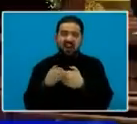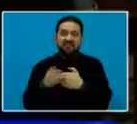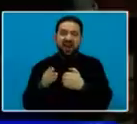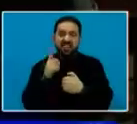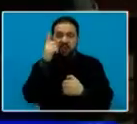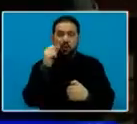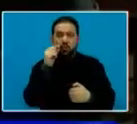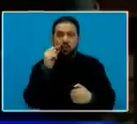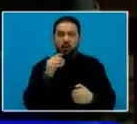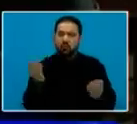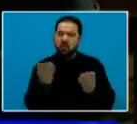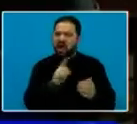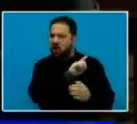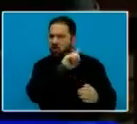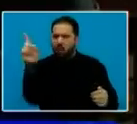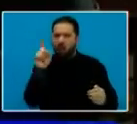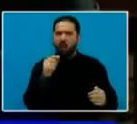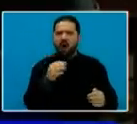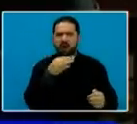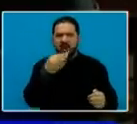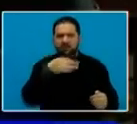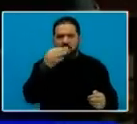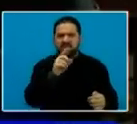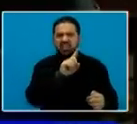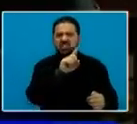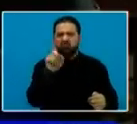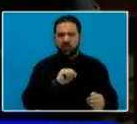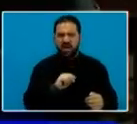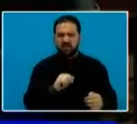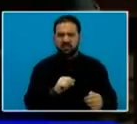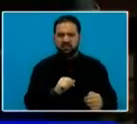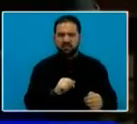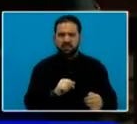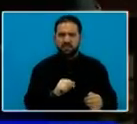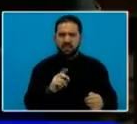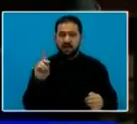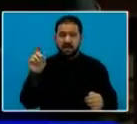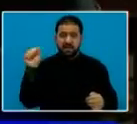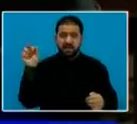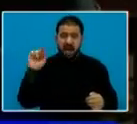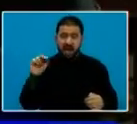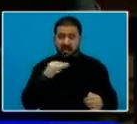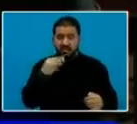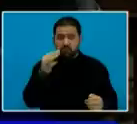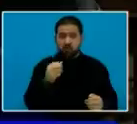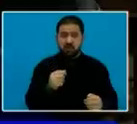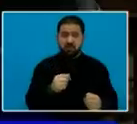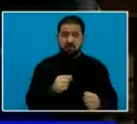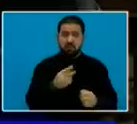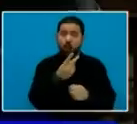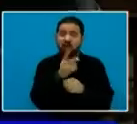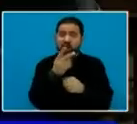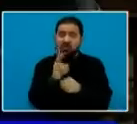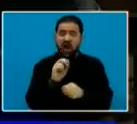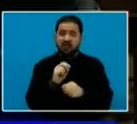văzut niciodată sau n-ai vorbit niciodată mai în profunzime cu dumnealui. Dar ăla e curajul duhovnicesc.